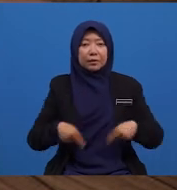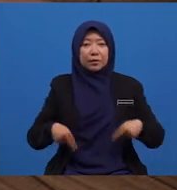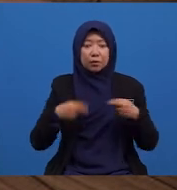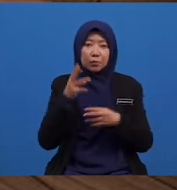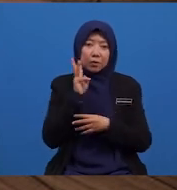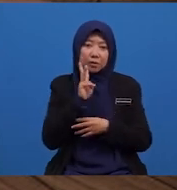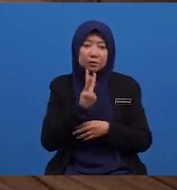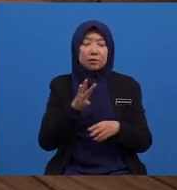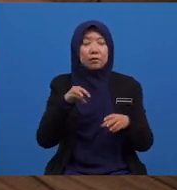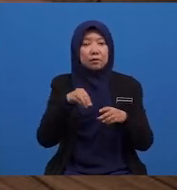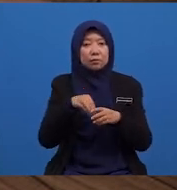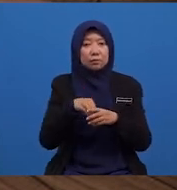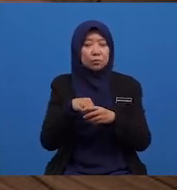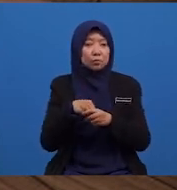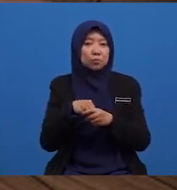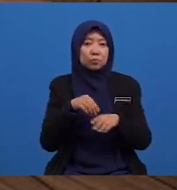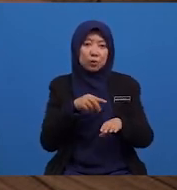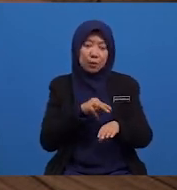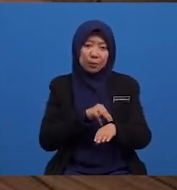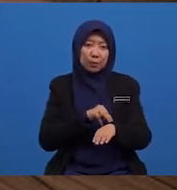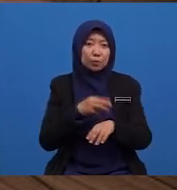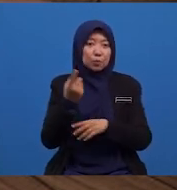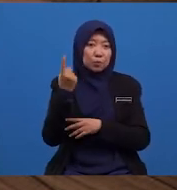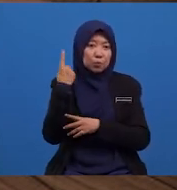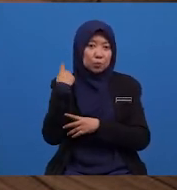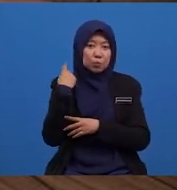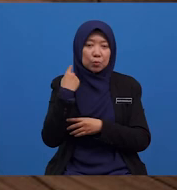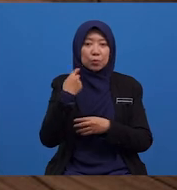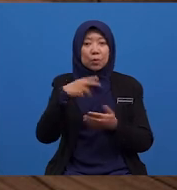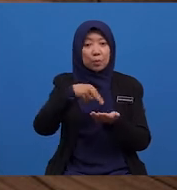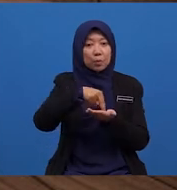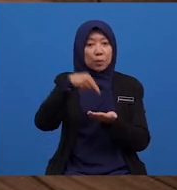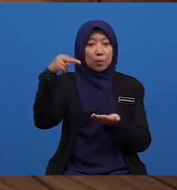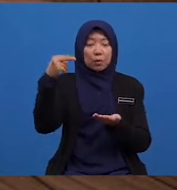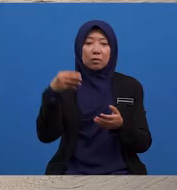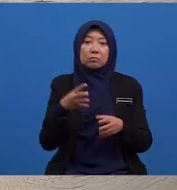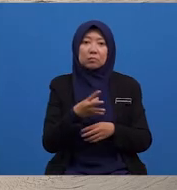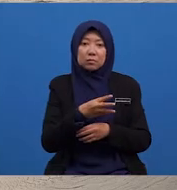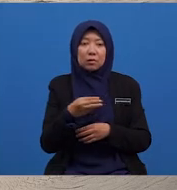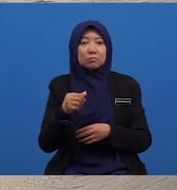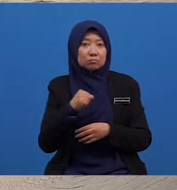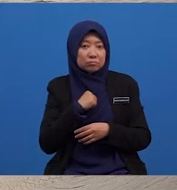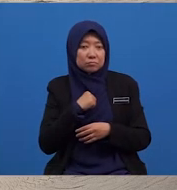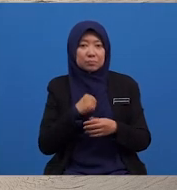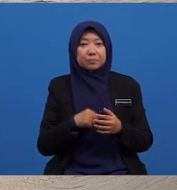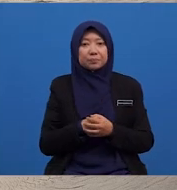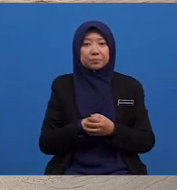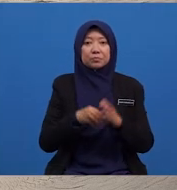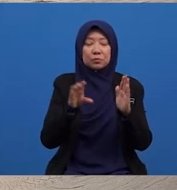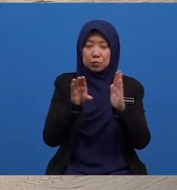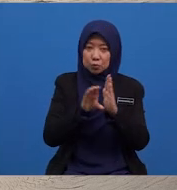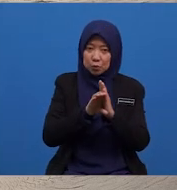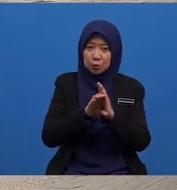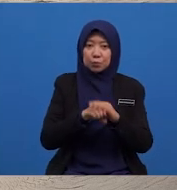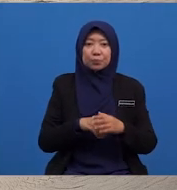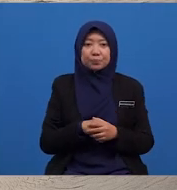wanita pada zaman dahulu yang melambangkan kemewahan dan status diri. Contoh peribahasa